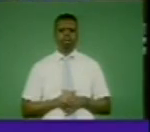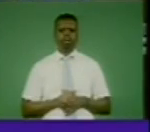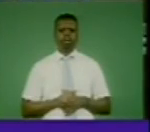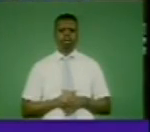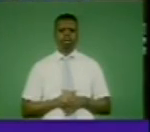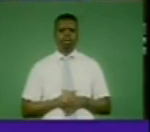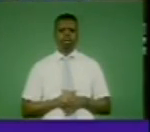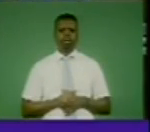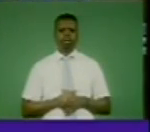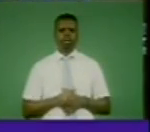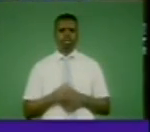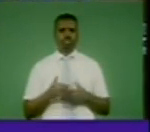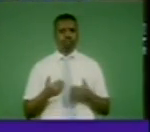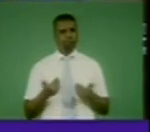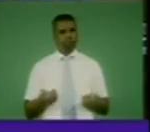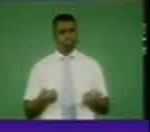Mheshimiwa mwenyekiti,